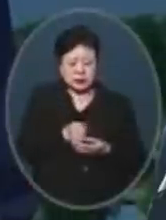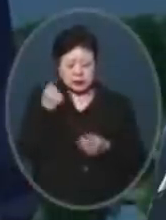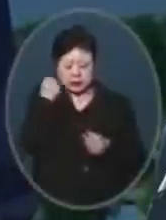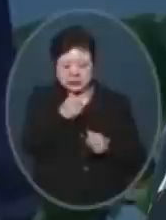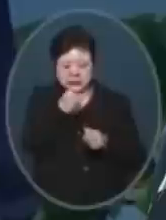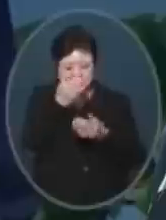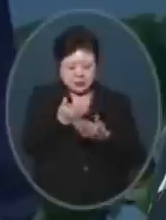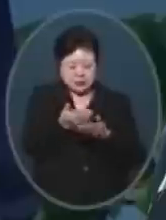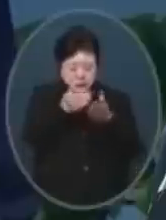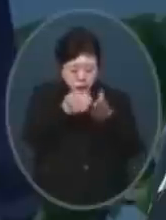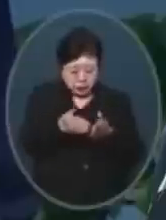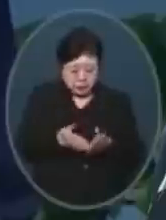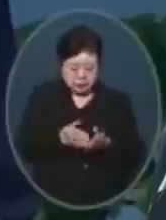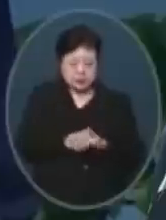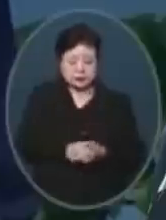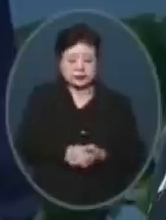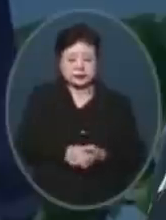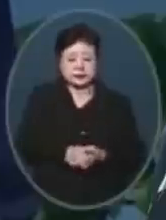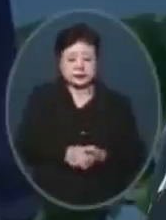통해서